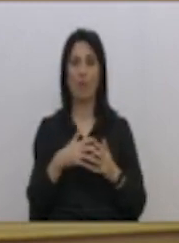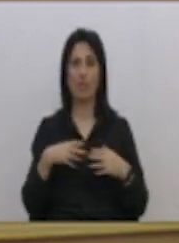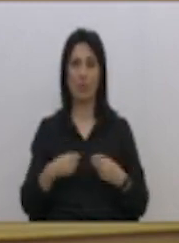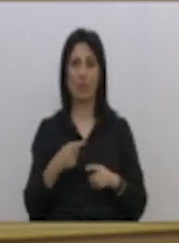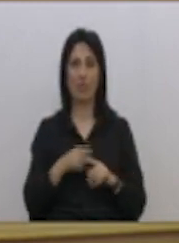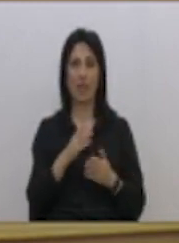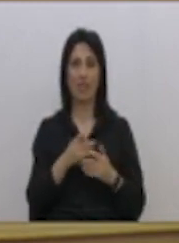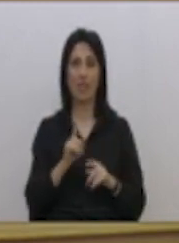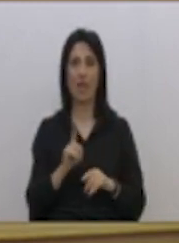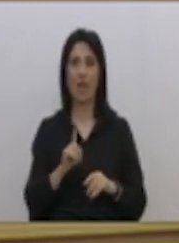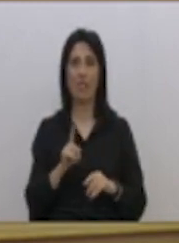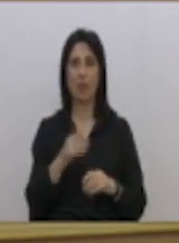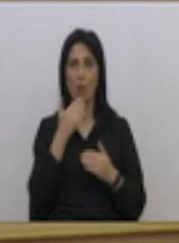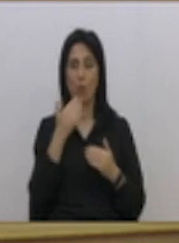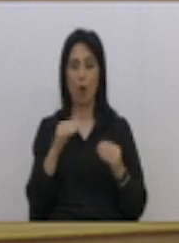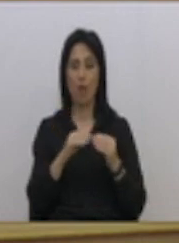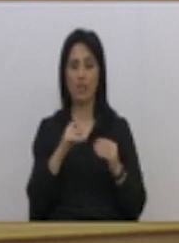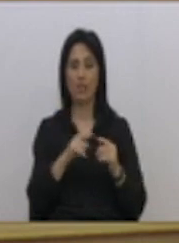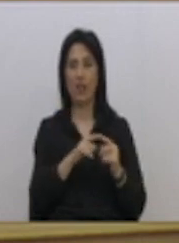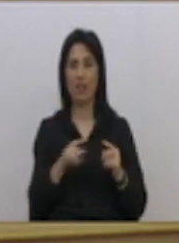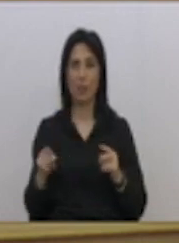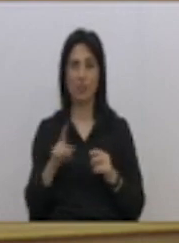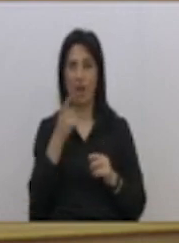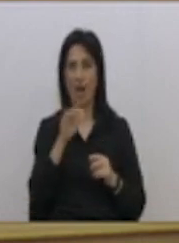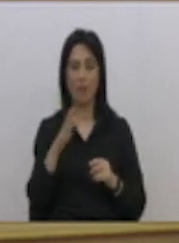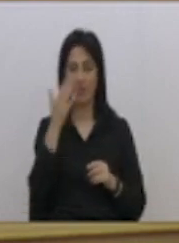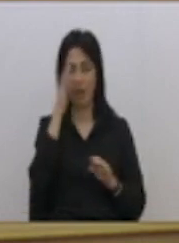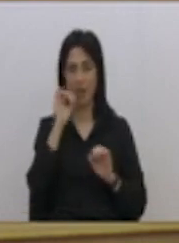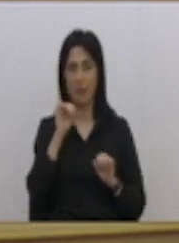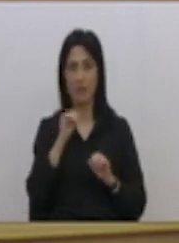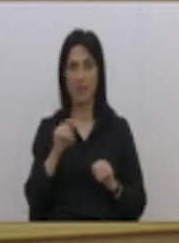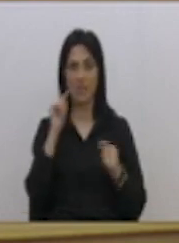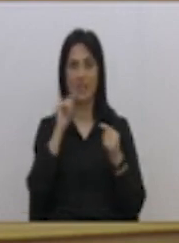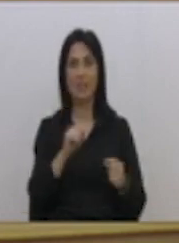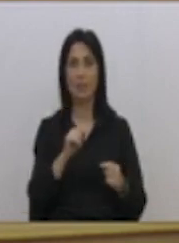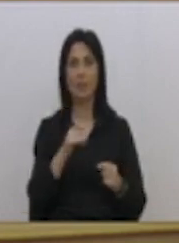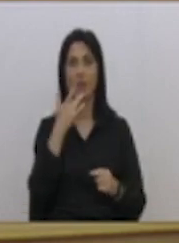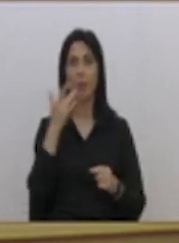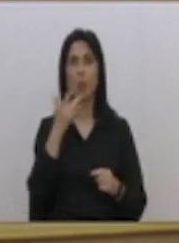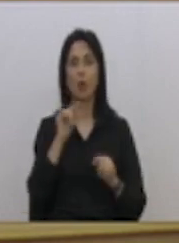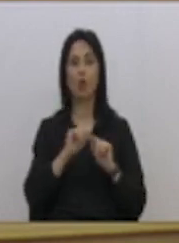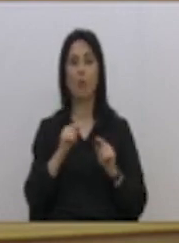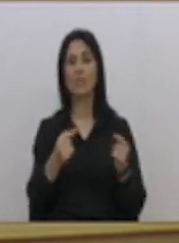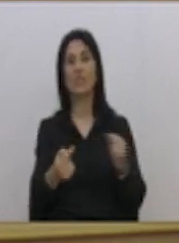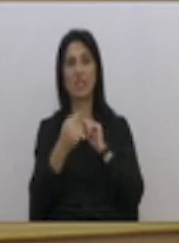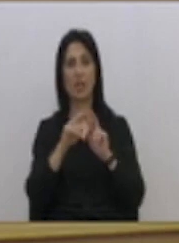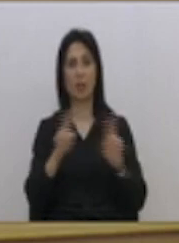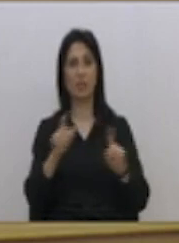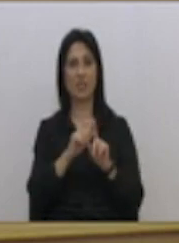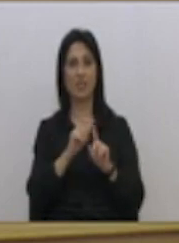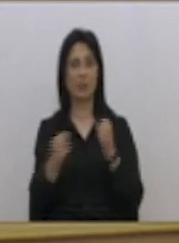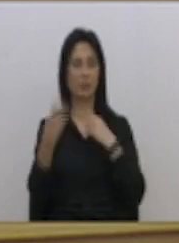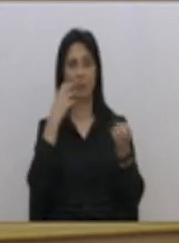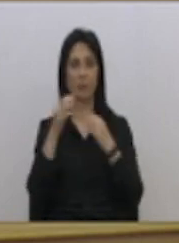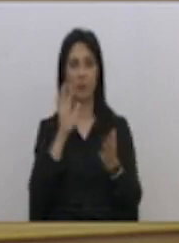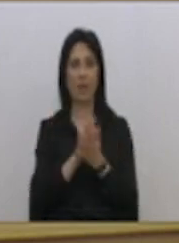სამწუხაროდ ეს არის ის, რასაც ბოლო 10 წლის განმავლობაში არ მხოლოდ სახალხო დამცველი წინააღმდეგ, პოლიტიკური ოპონენტები წინააღმდეგაც აი ამ ბინძურ